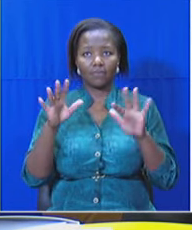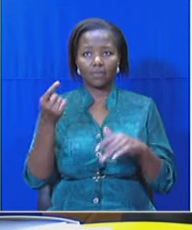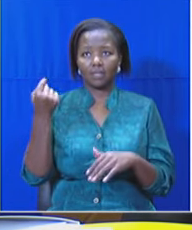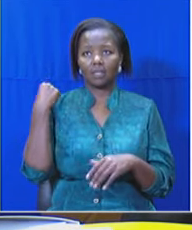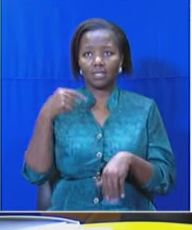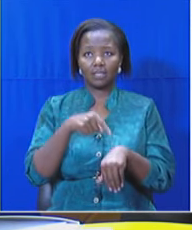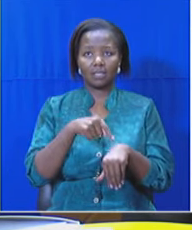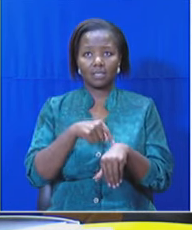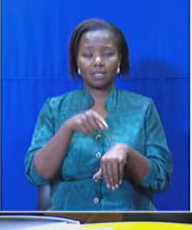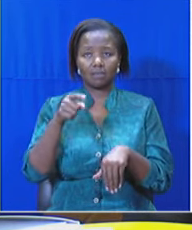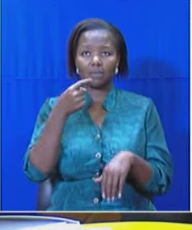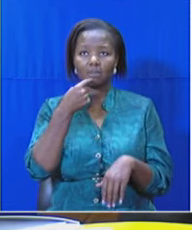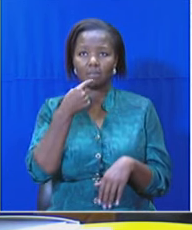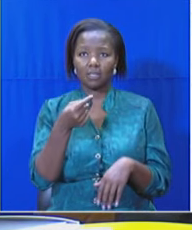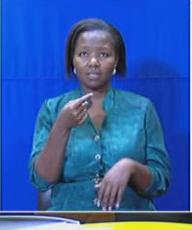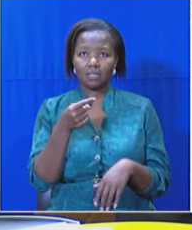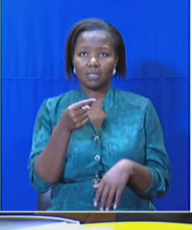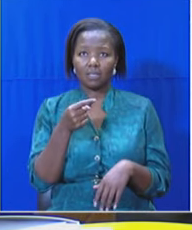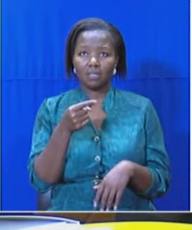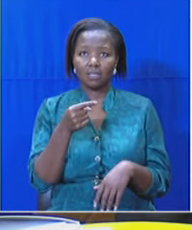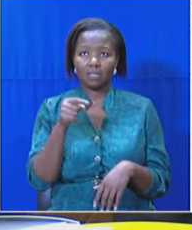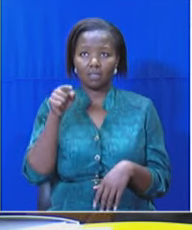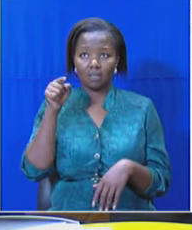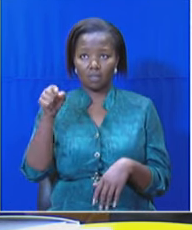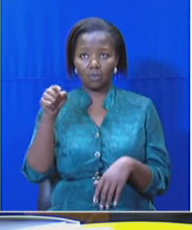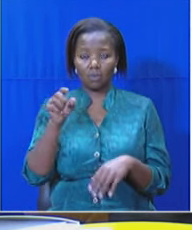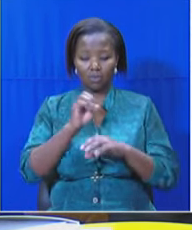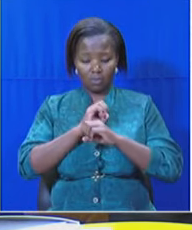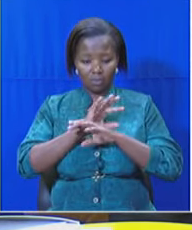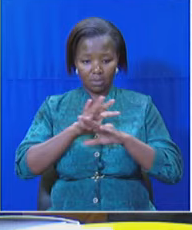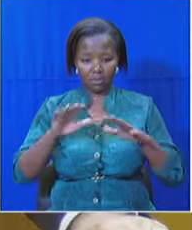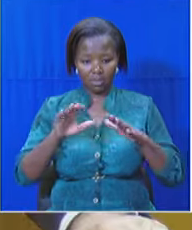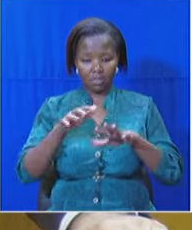die landbouorganisasies 'n geleentheid om met voorstelle te kom.